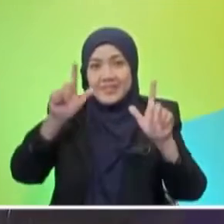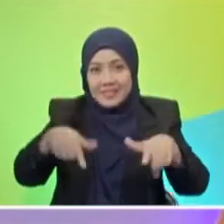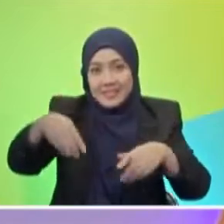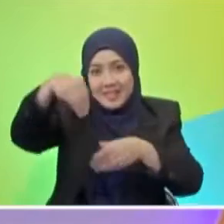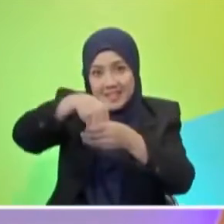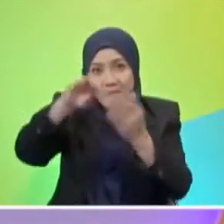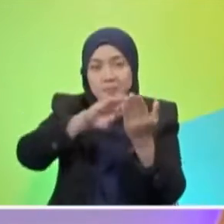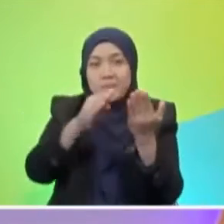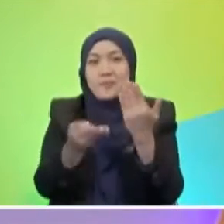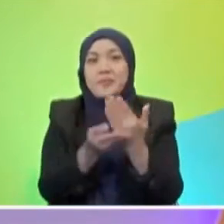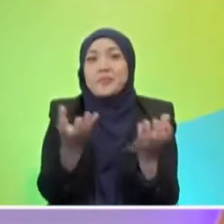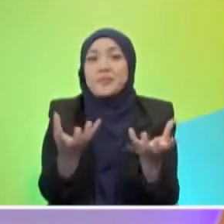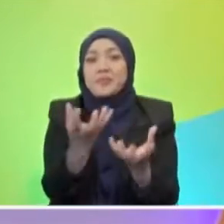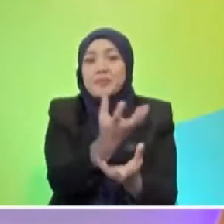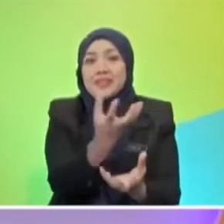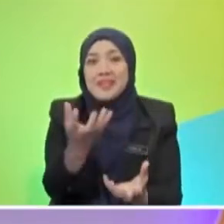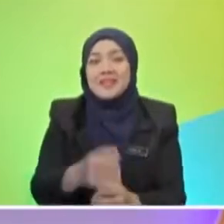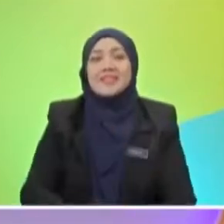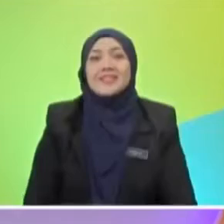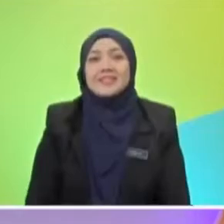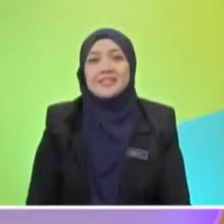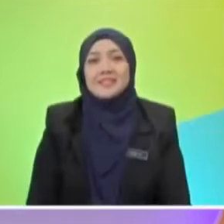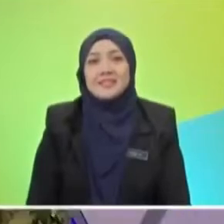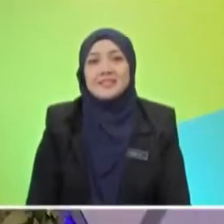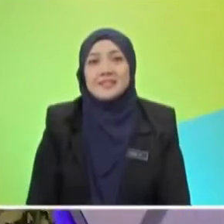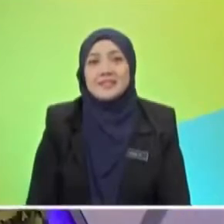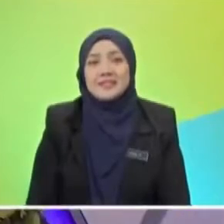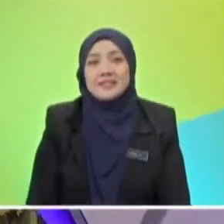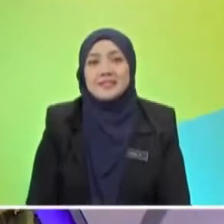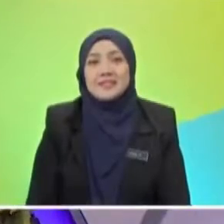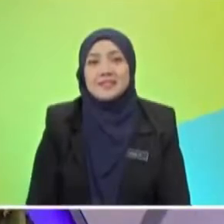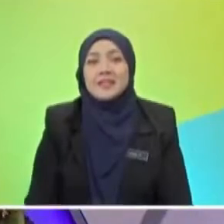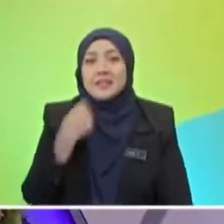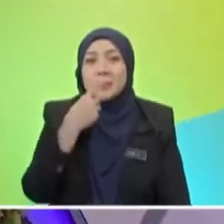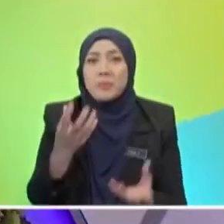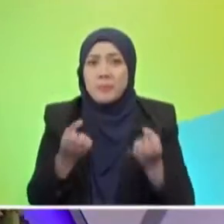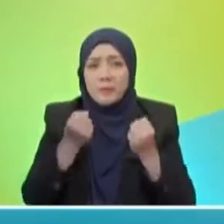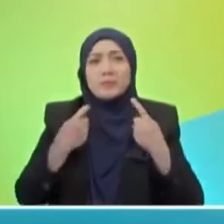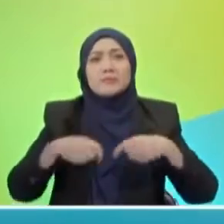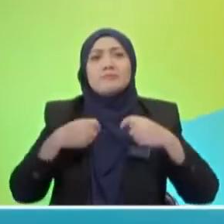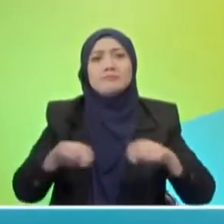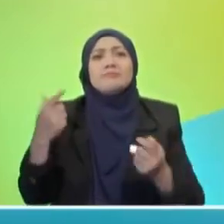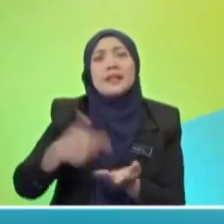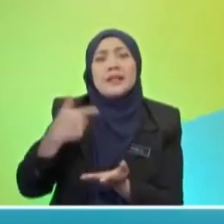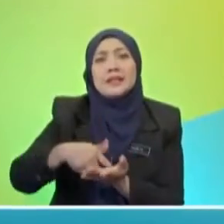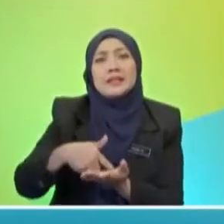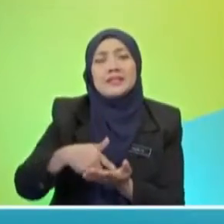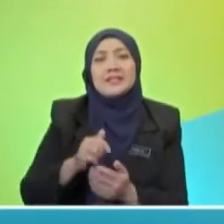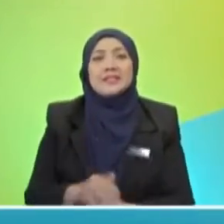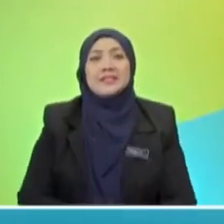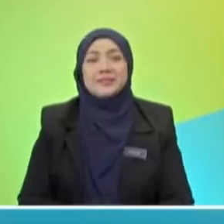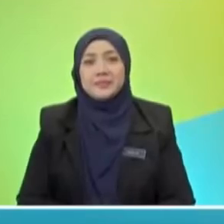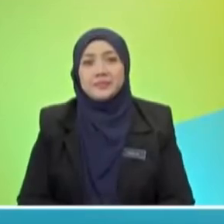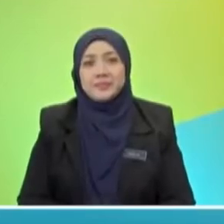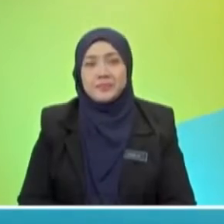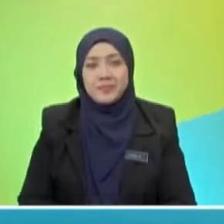Empat guli emas. Tanya Munzir. Baik, siapa nak baca jawapan? Siapa nak cuba? Siapa nak cuba? Siapa tu? Aisyah.